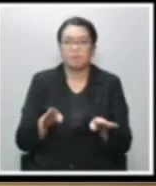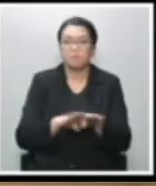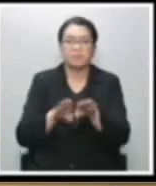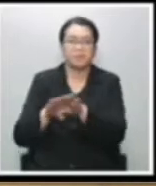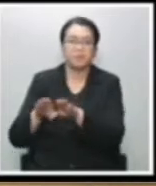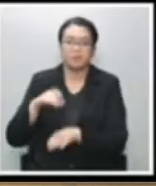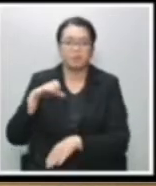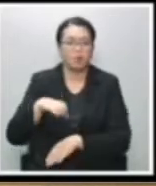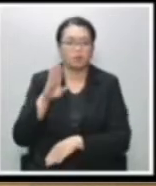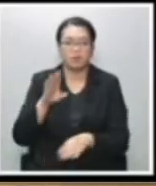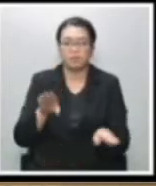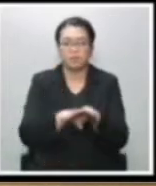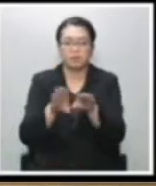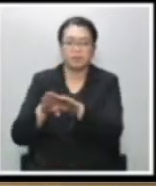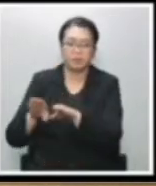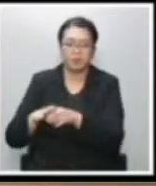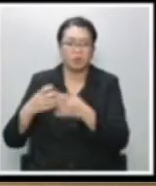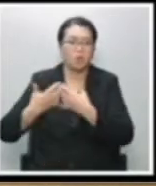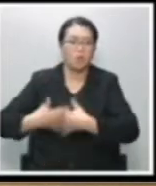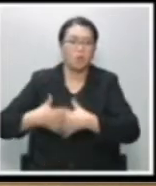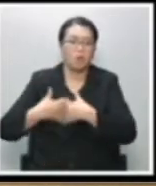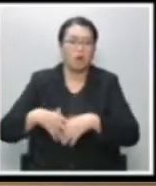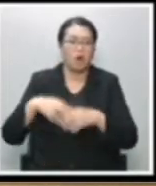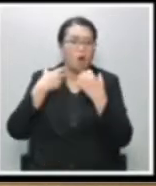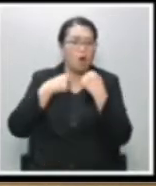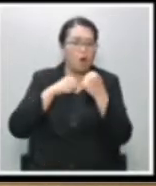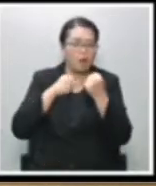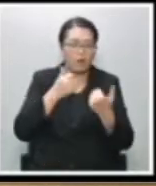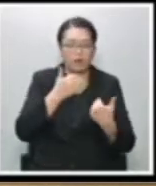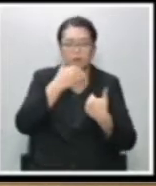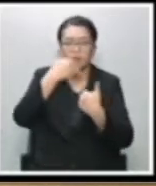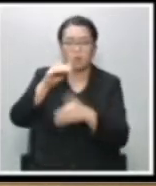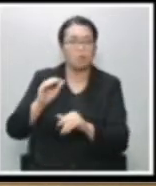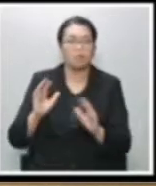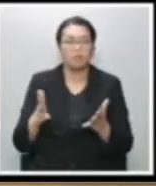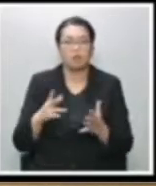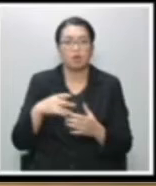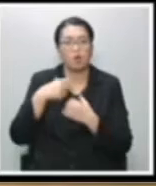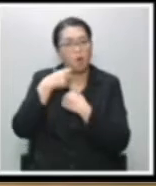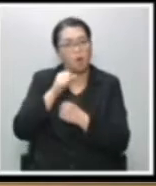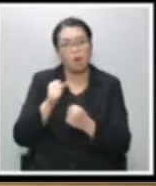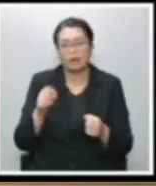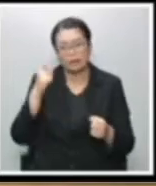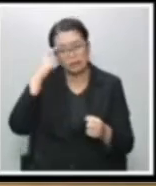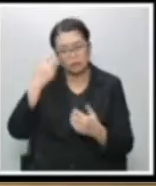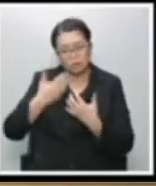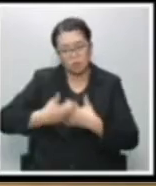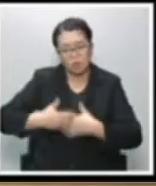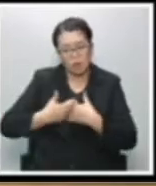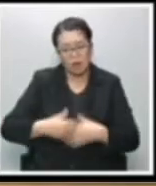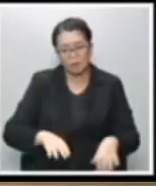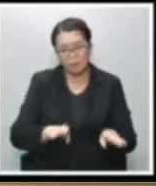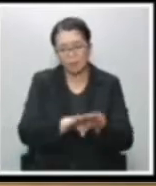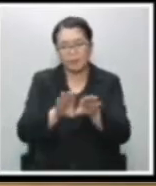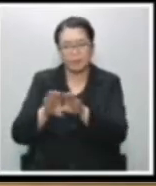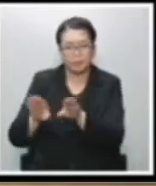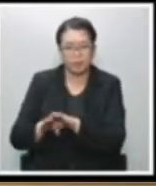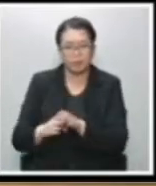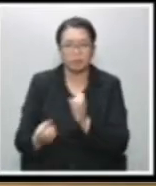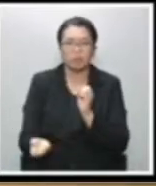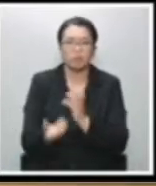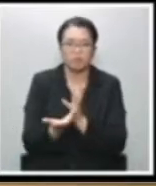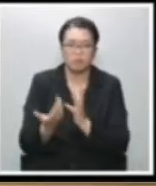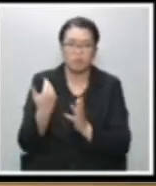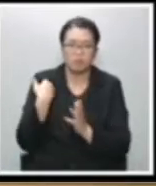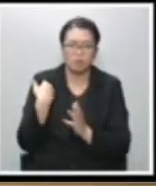ว่าไม่มีอ้อยนะครับที่จะเข้าสู่โรงงานและขณะนี้ชาวไร่อ้อยก็เดือดร้อนอีกเพราะว่า